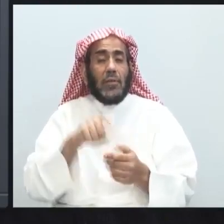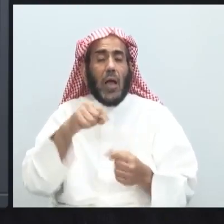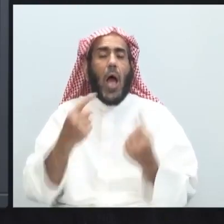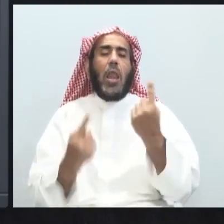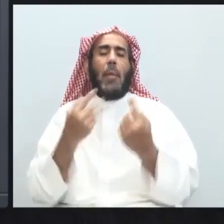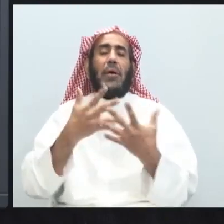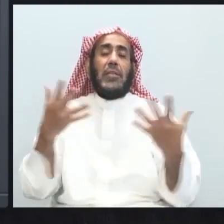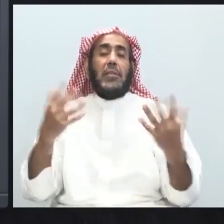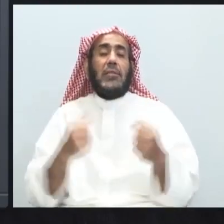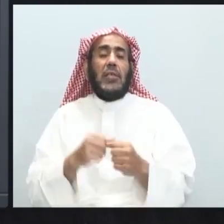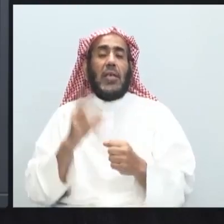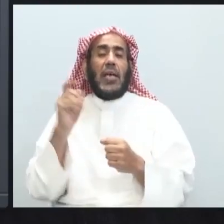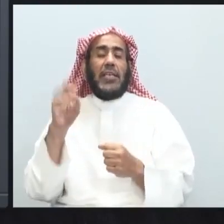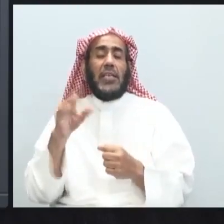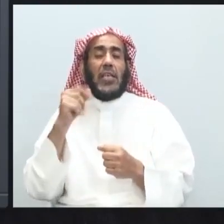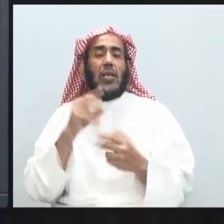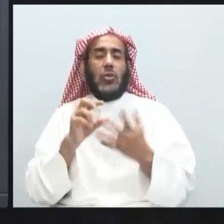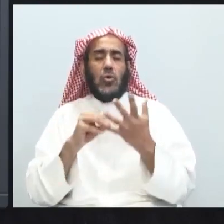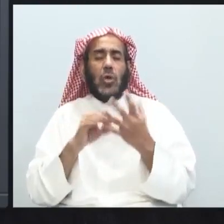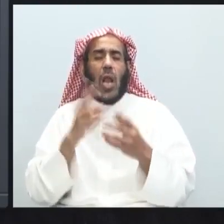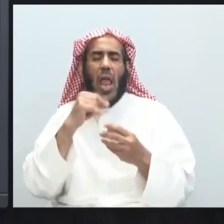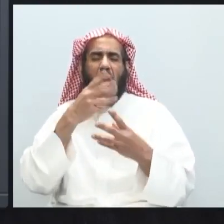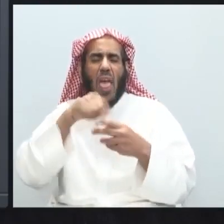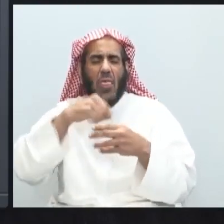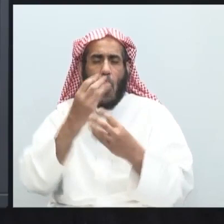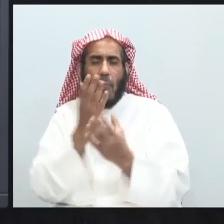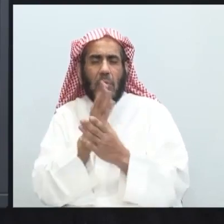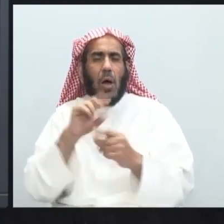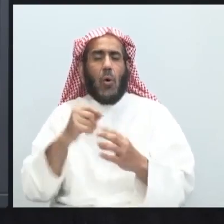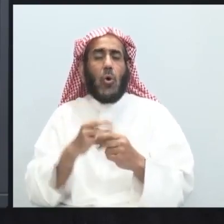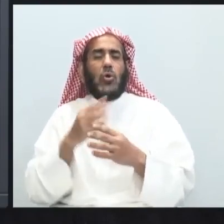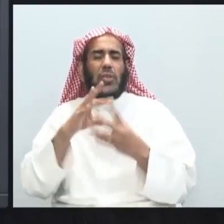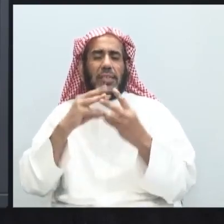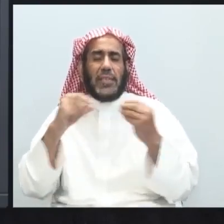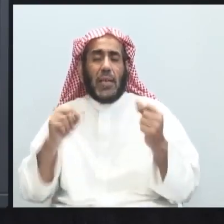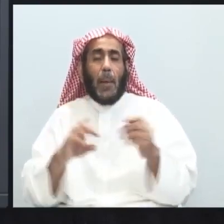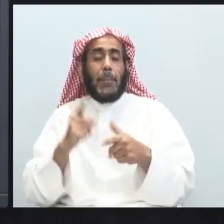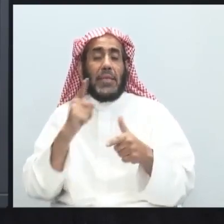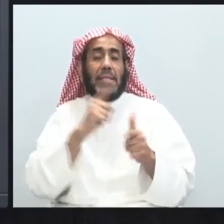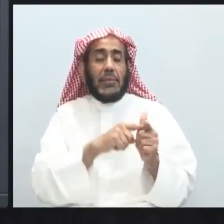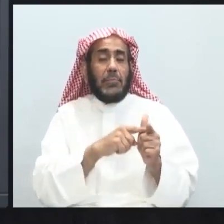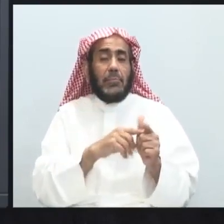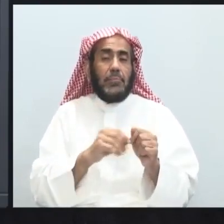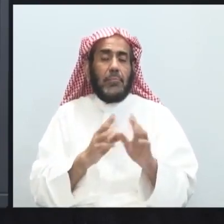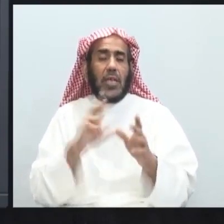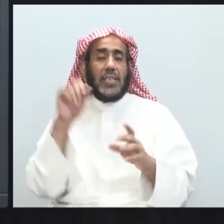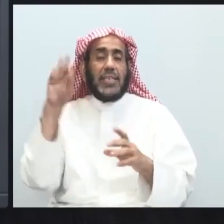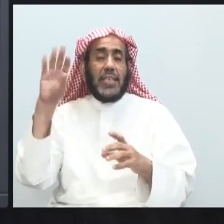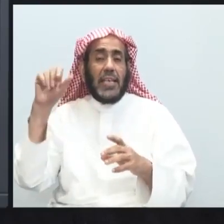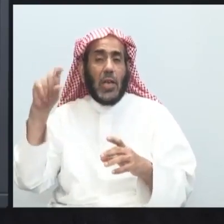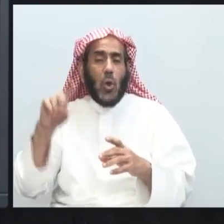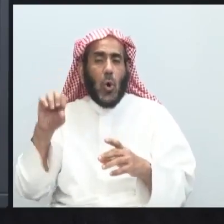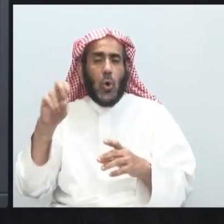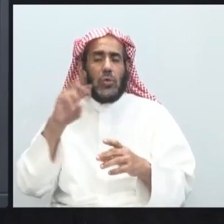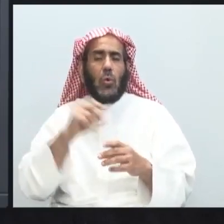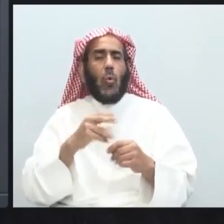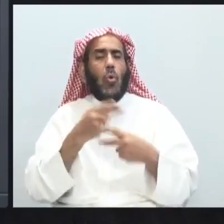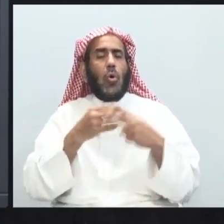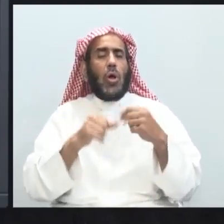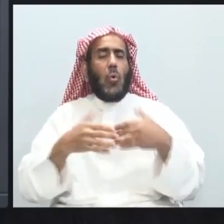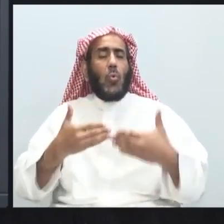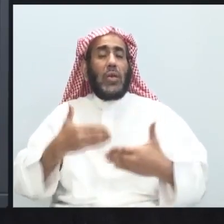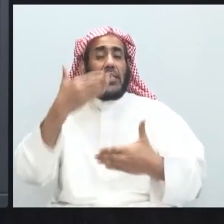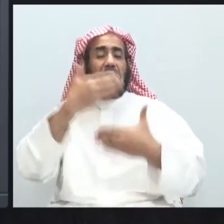النباتات النشا جزيء لا يذوب في الماء وهو جزيء طري بالنسبه لي السيليلوز هو يكون